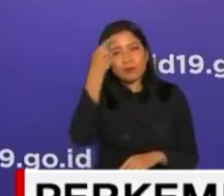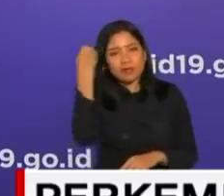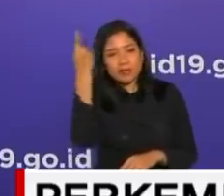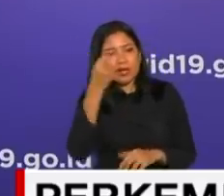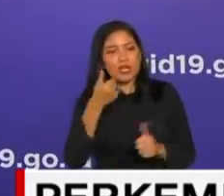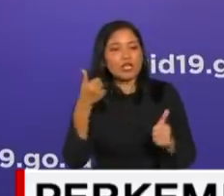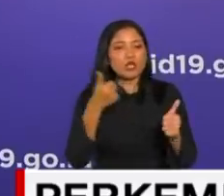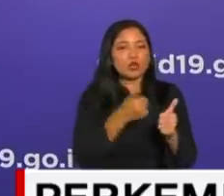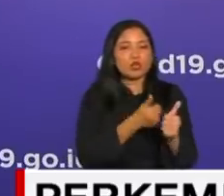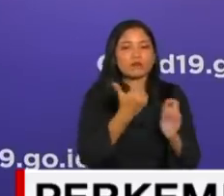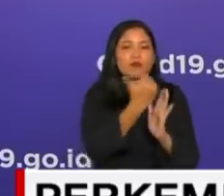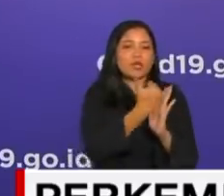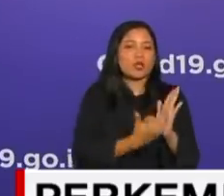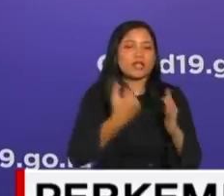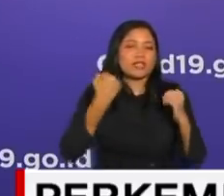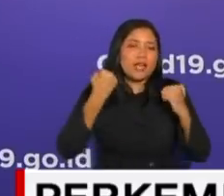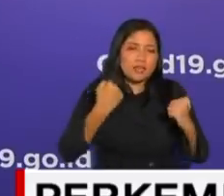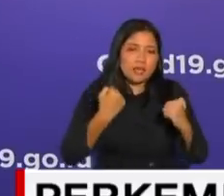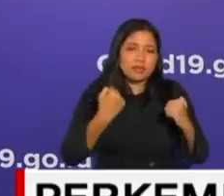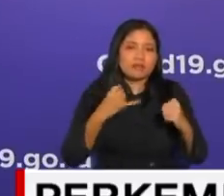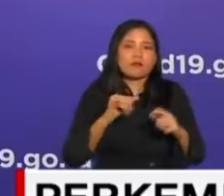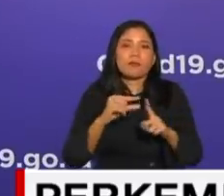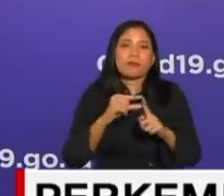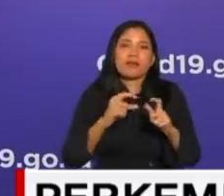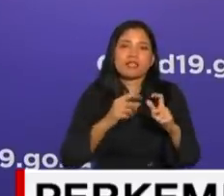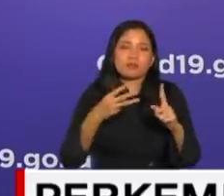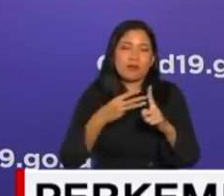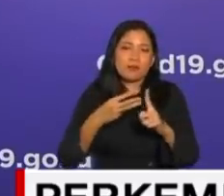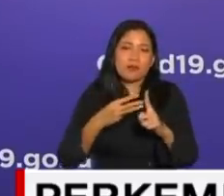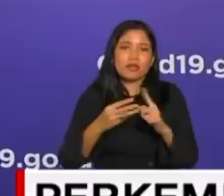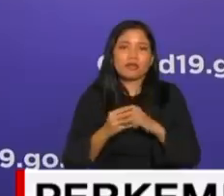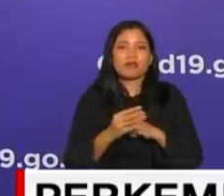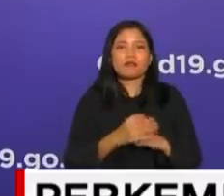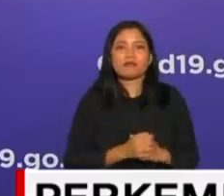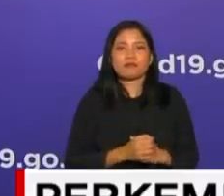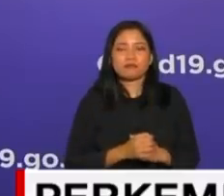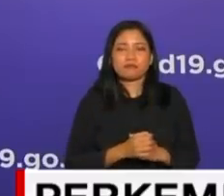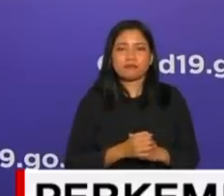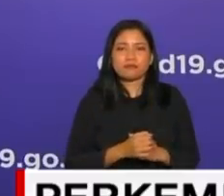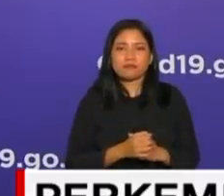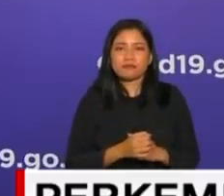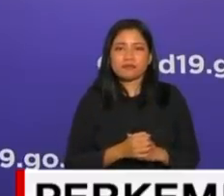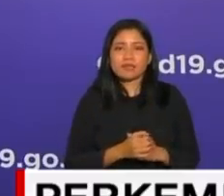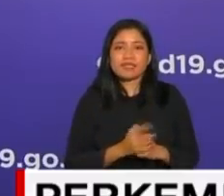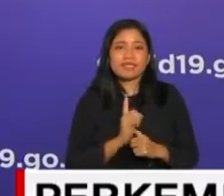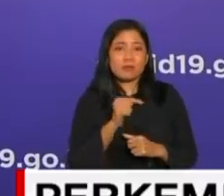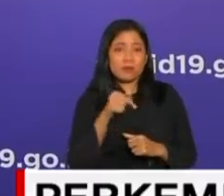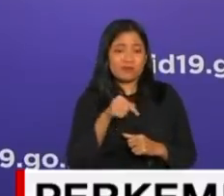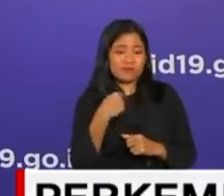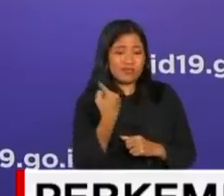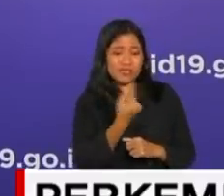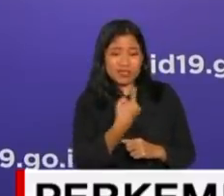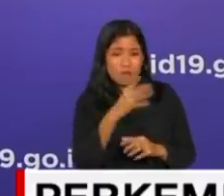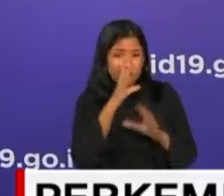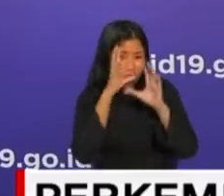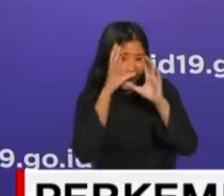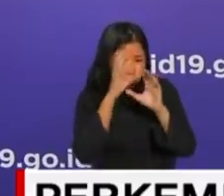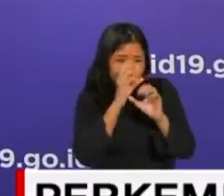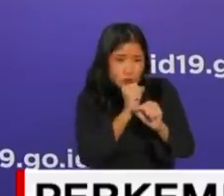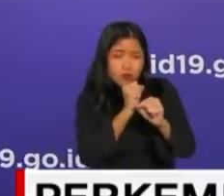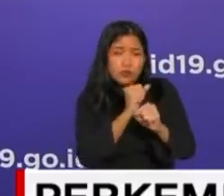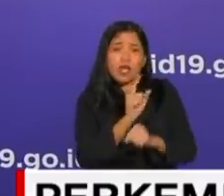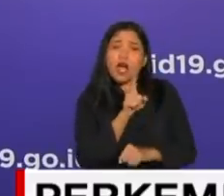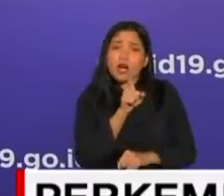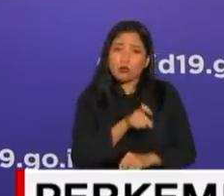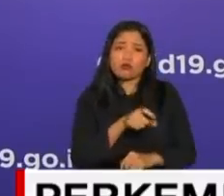protokol kesehatan dan pelaksanaan PSB Hai karena harus fokus melaksanakan ini dan